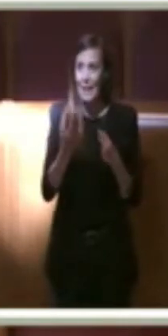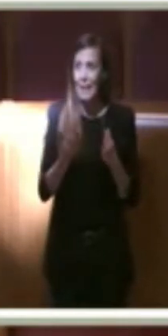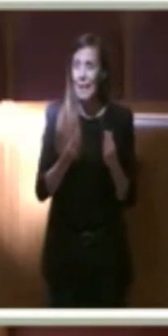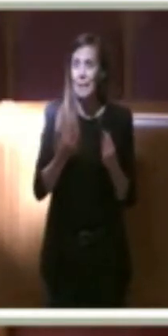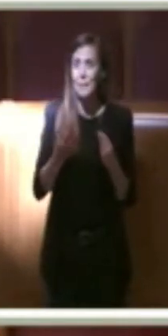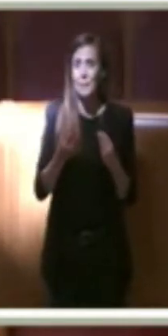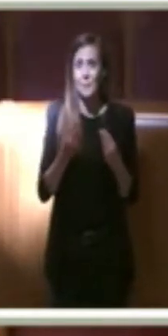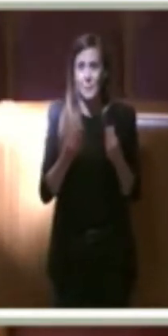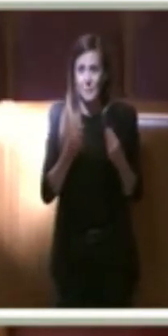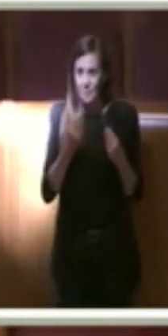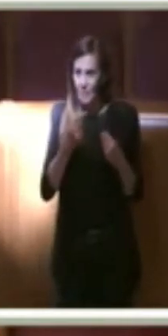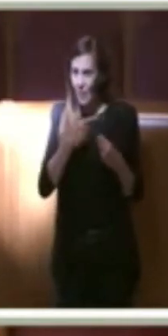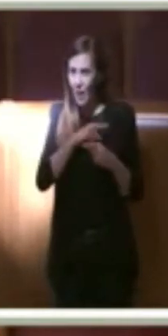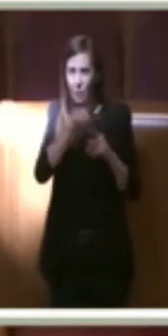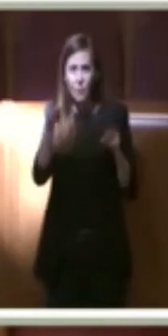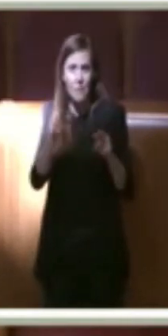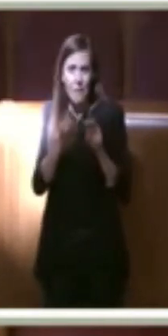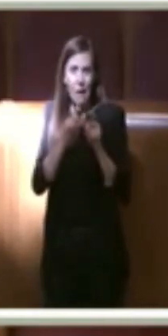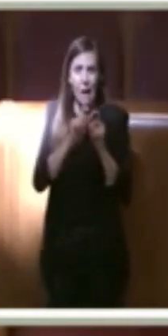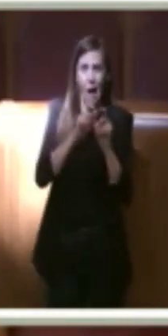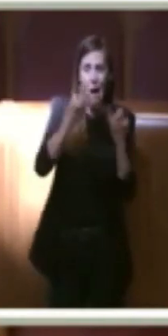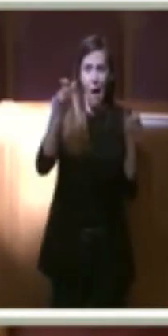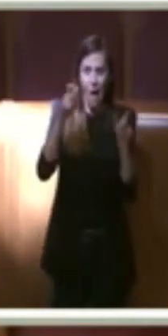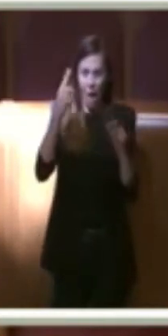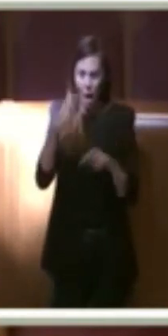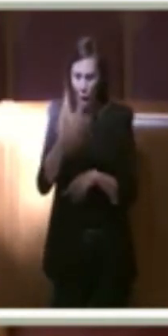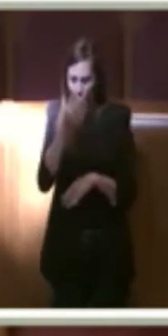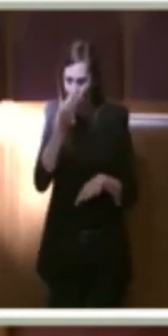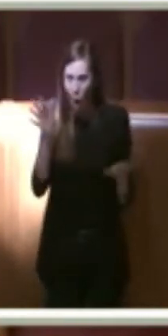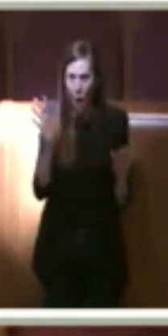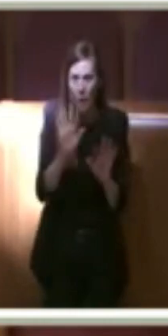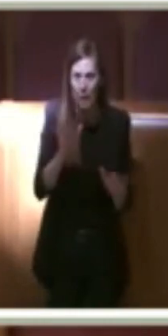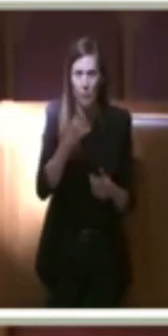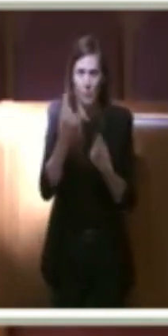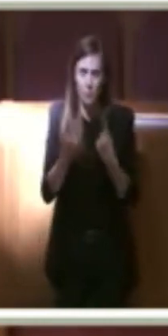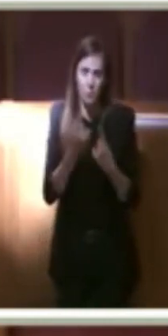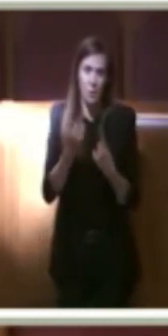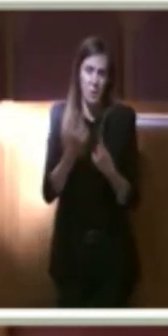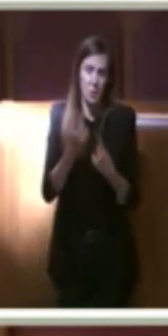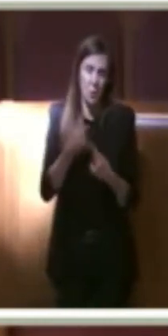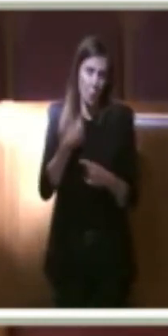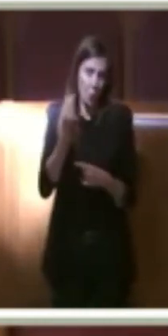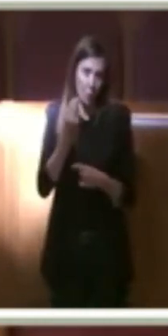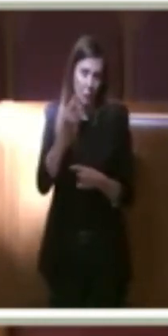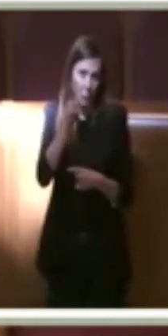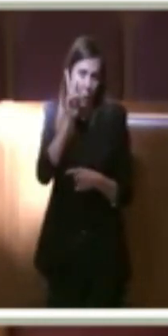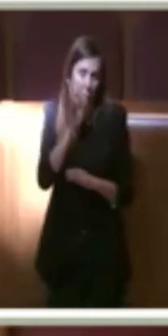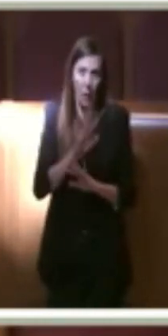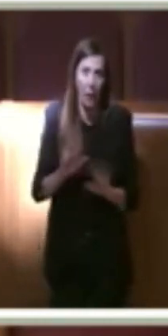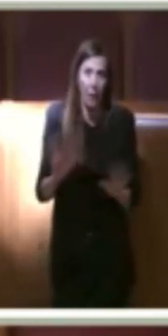gridare allo scandalo, in realtà forse è molto poca cosa. Grazie.